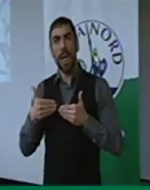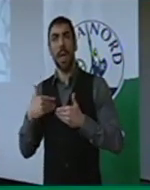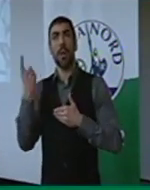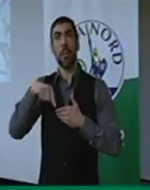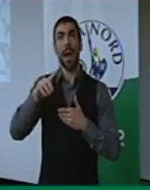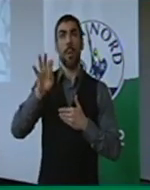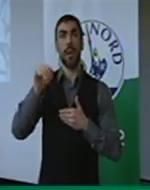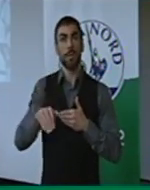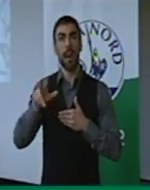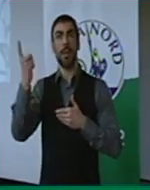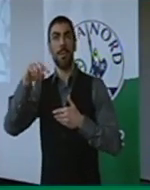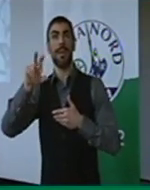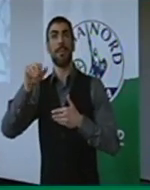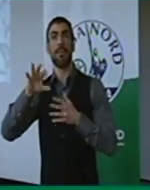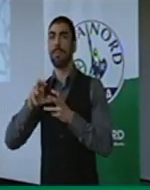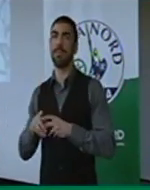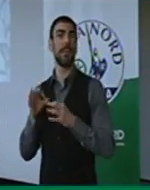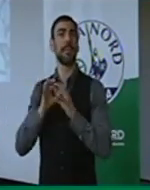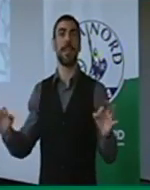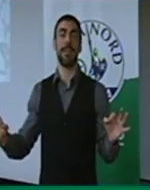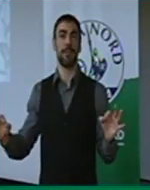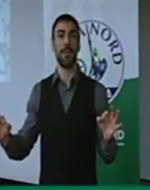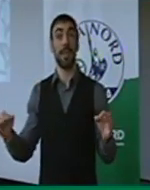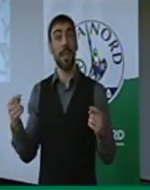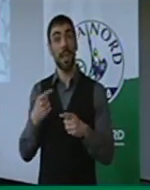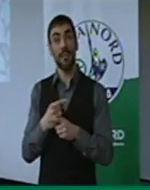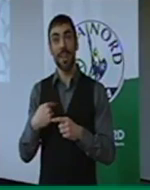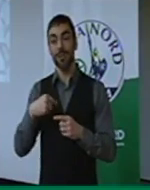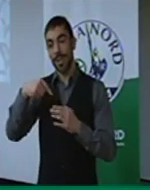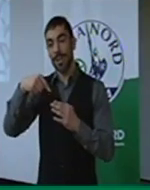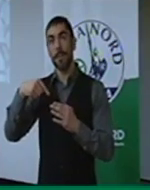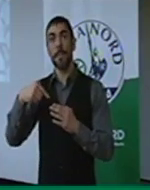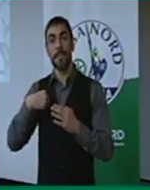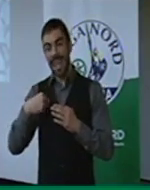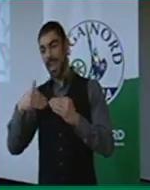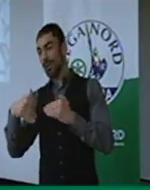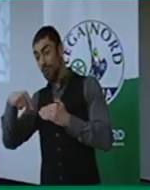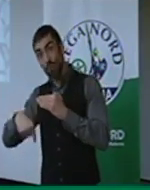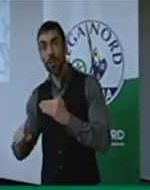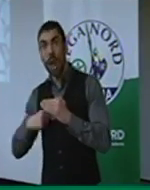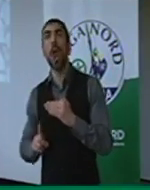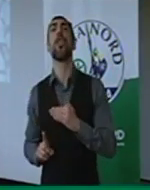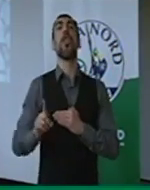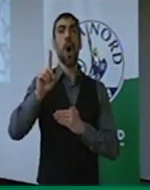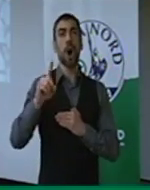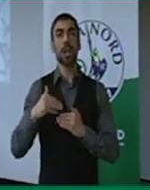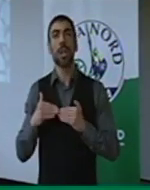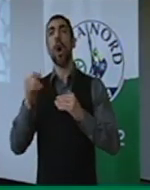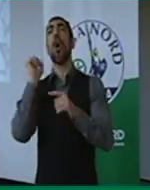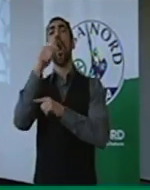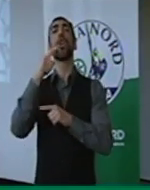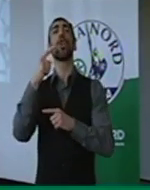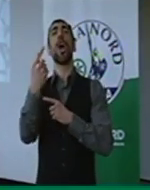domani saremo 40 mila 30 mila 20 mila siano finiti invece di andare a sud di hama nord andiamo verso il nemico